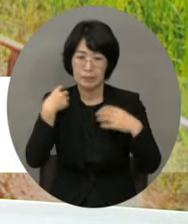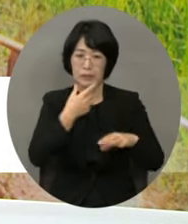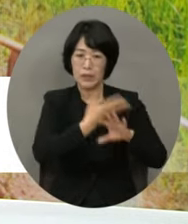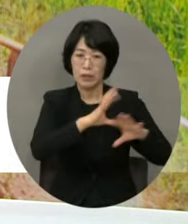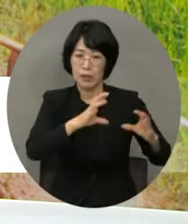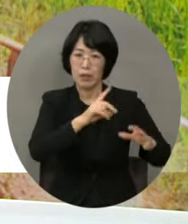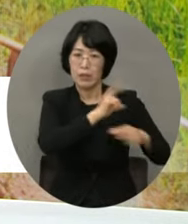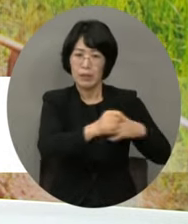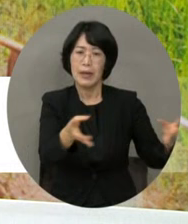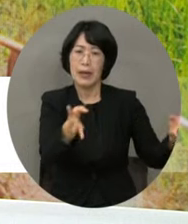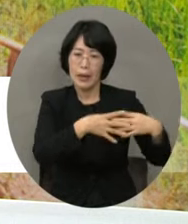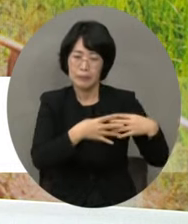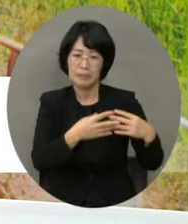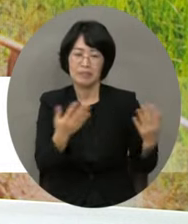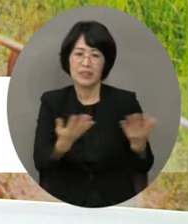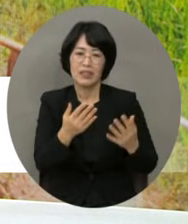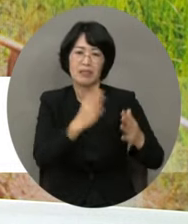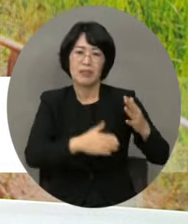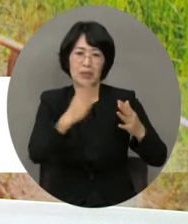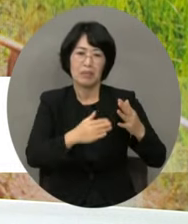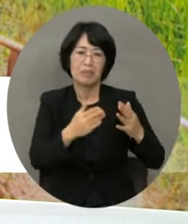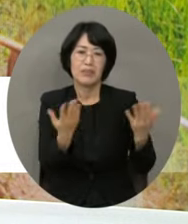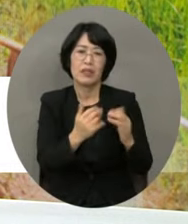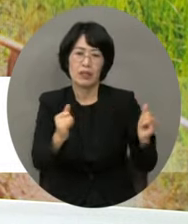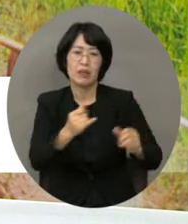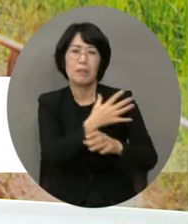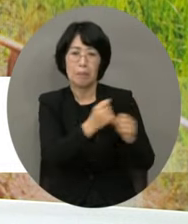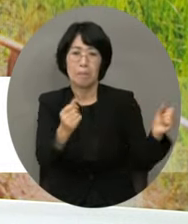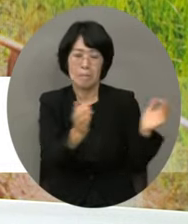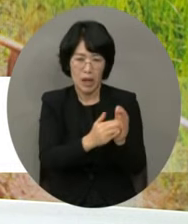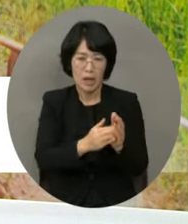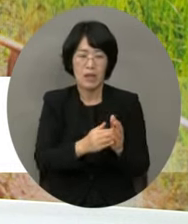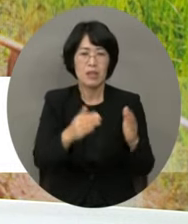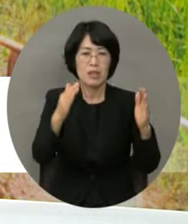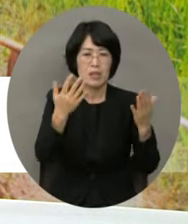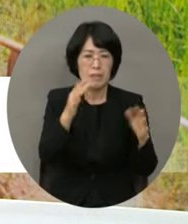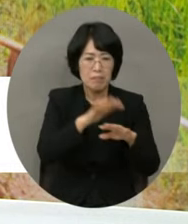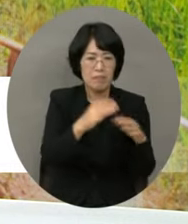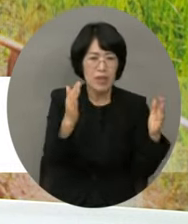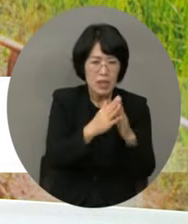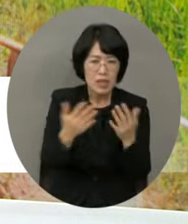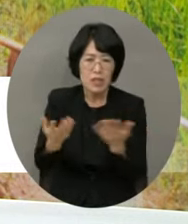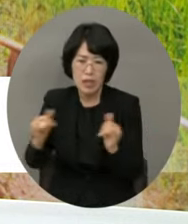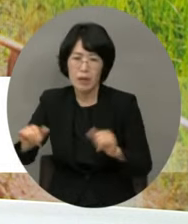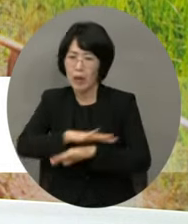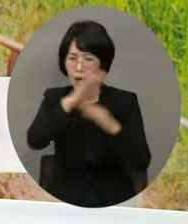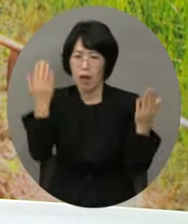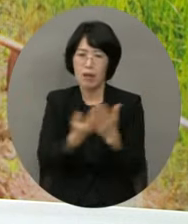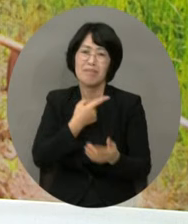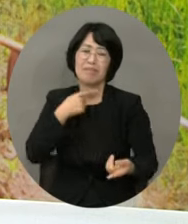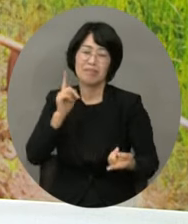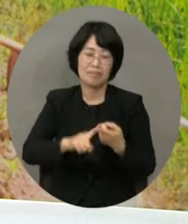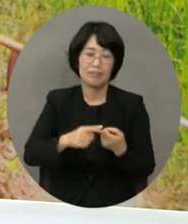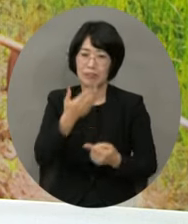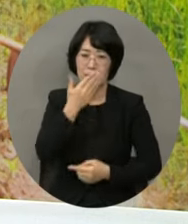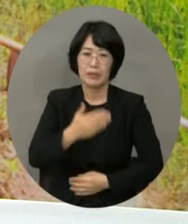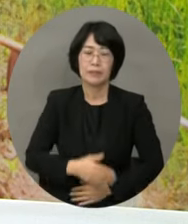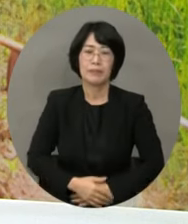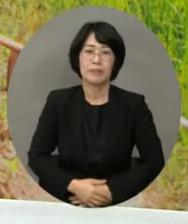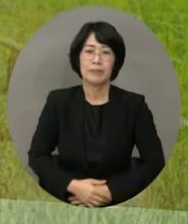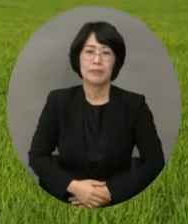맺고 공공형 계절 근로자를 채용하고 있는데 농가도 일하는 외국인도 만족도가 높습니다. 박종호